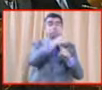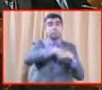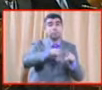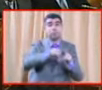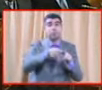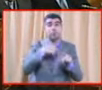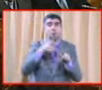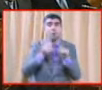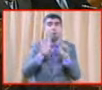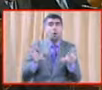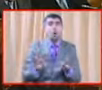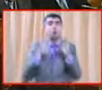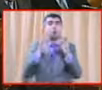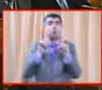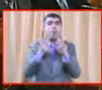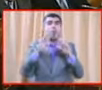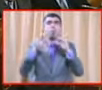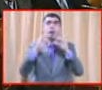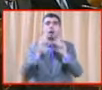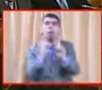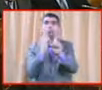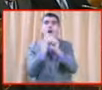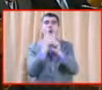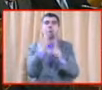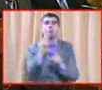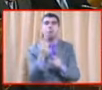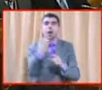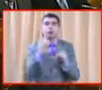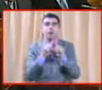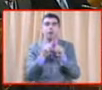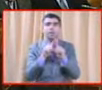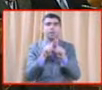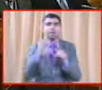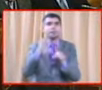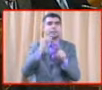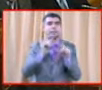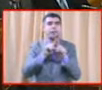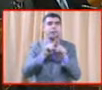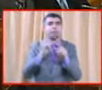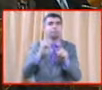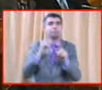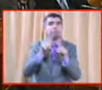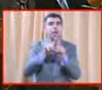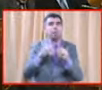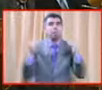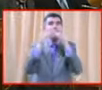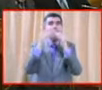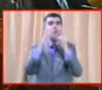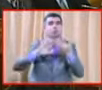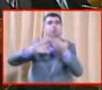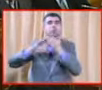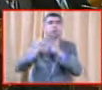يكون مخاطب واحد حتى تتم عقلنة هذه المسألة هذه، وبالتالي تكون هناك تكافؤ الفرص بين جميع